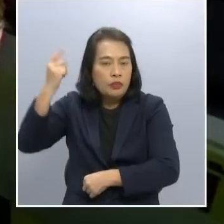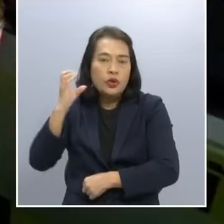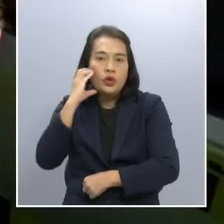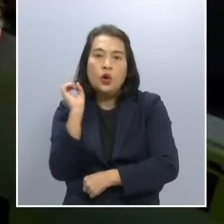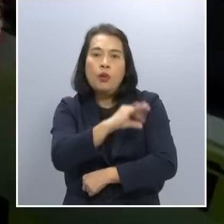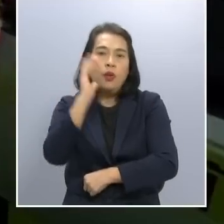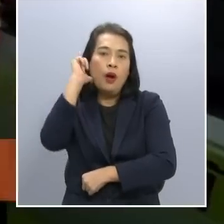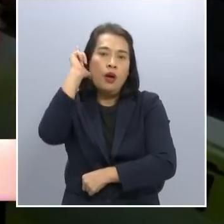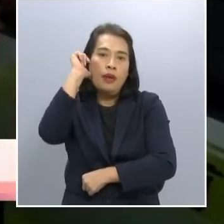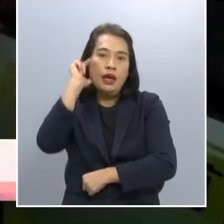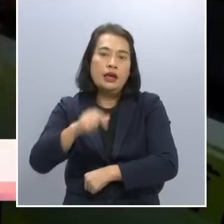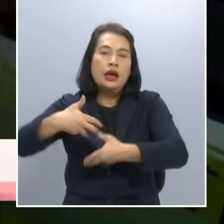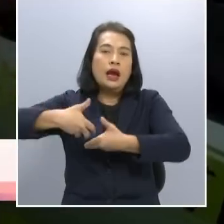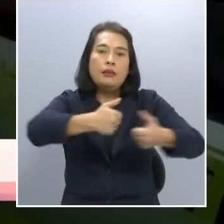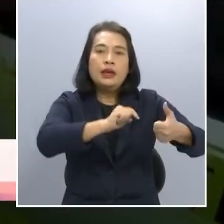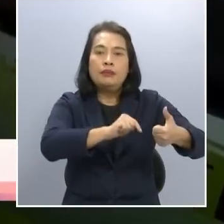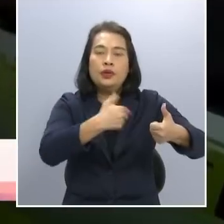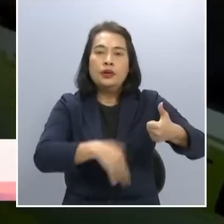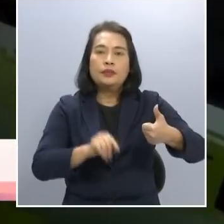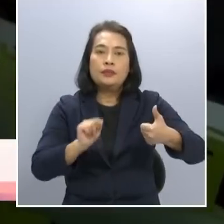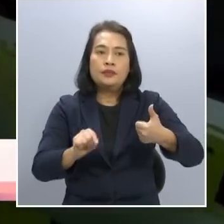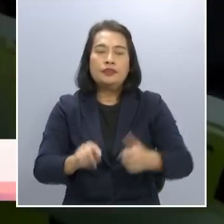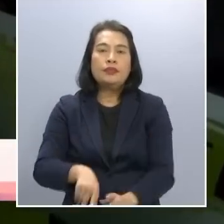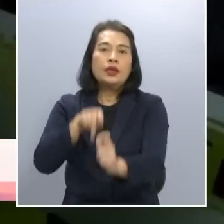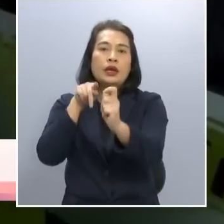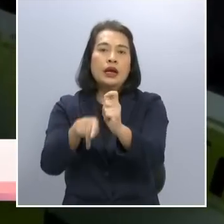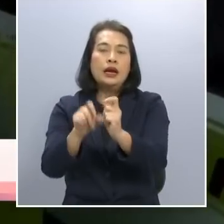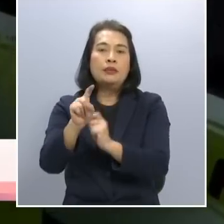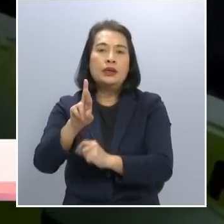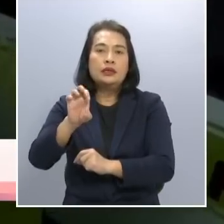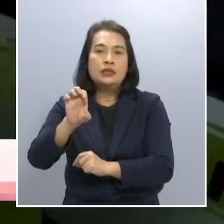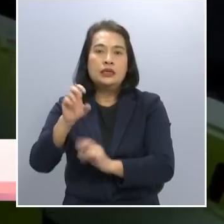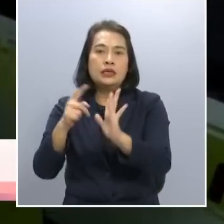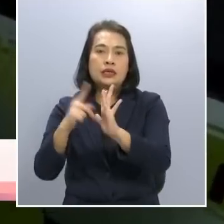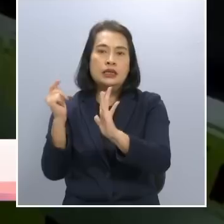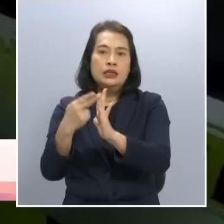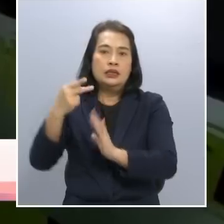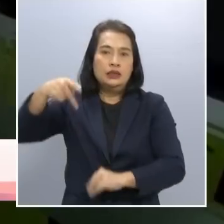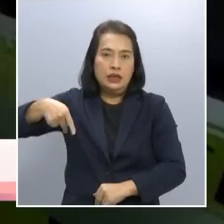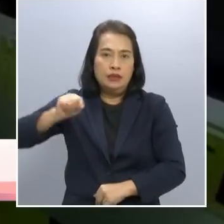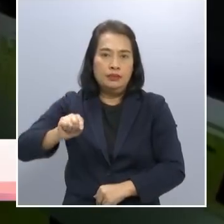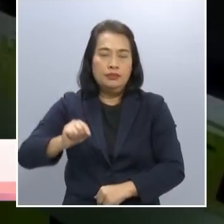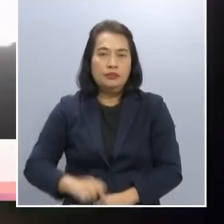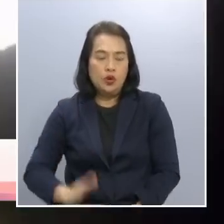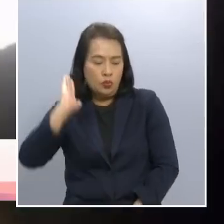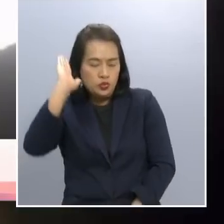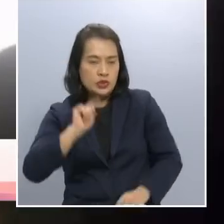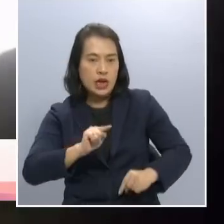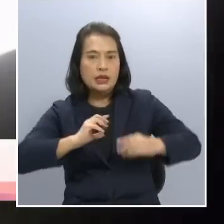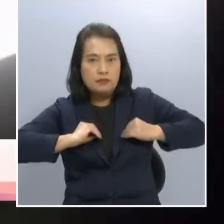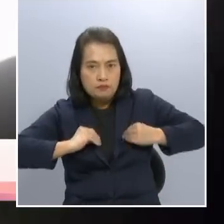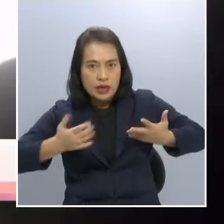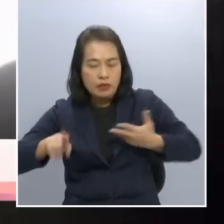แม่บอกว่าให้มารับหน่อยมารับที่อำเภอศรีเทพผู้ก่อเหตุไม่ยอมนะฮะไม่ยอม